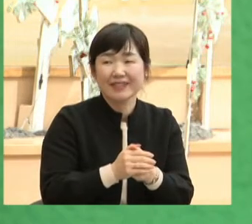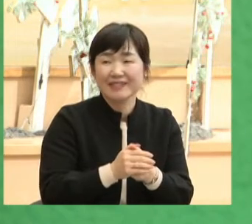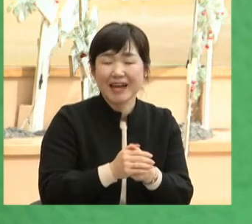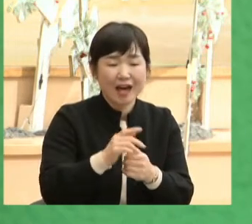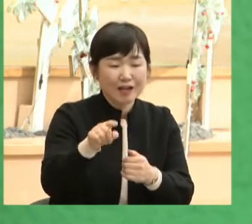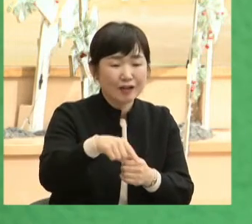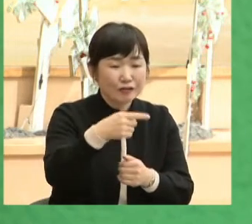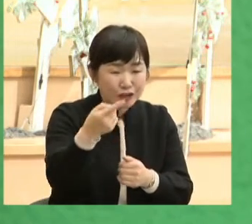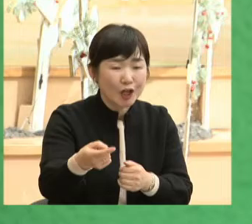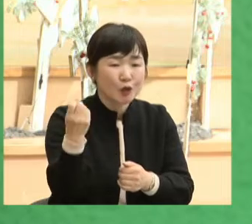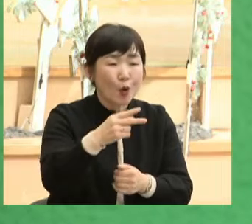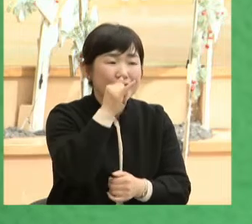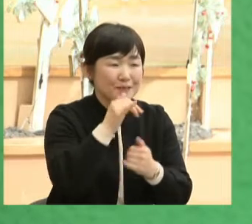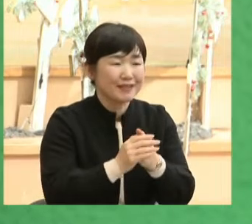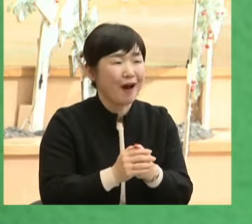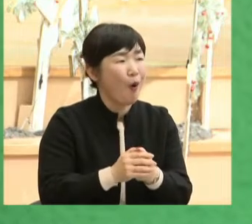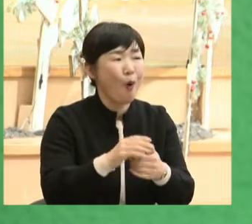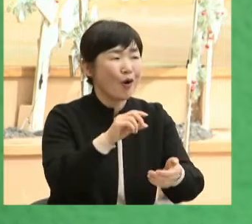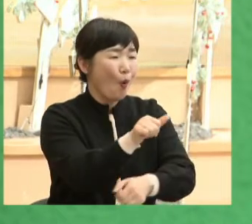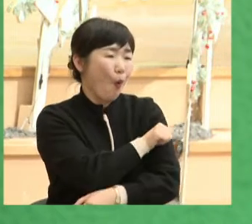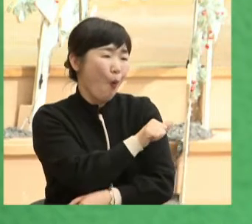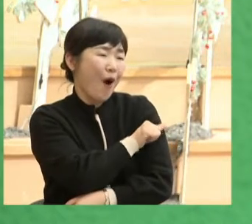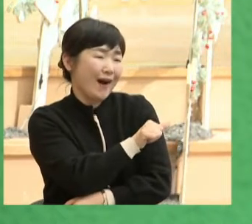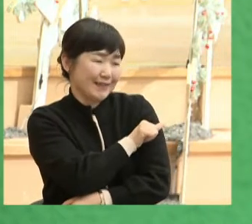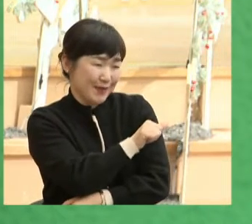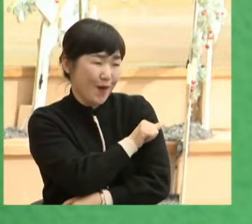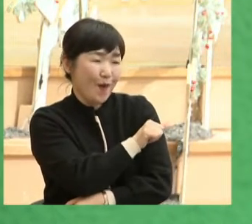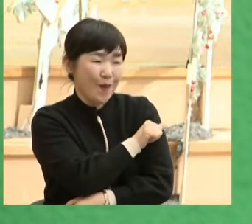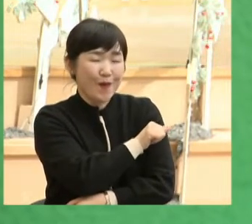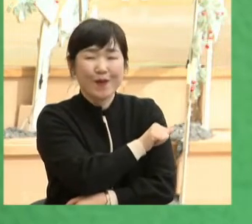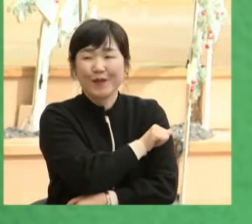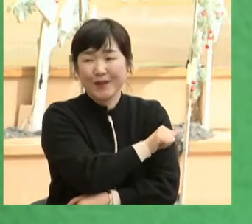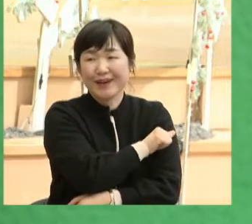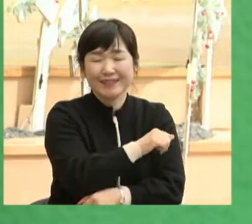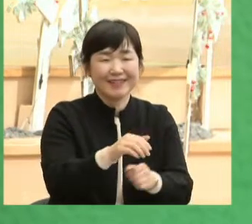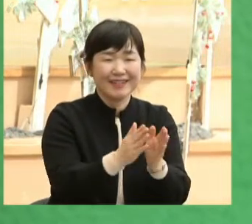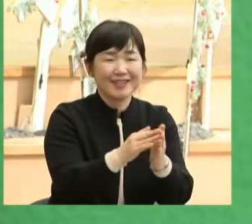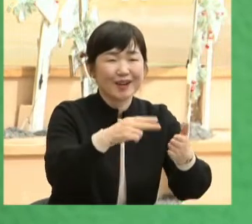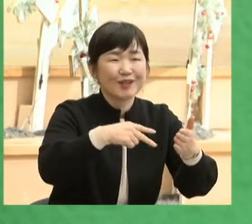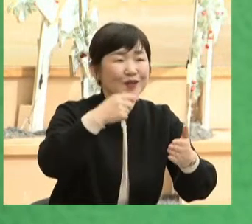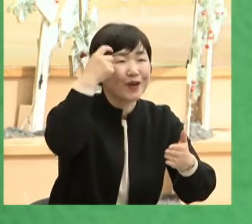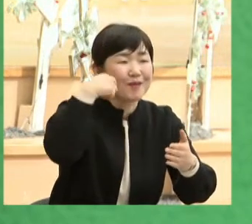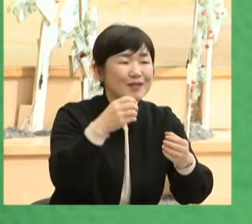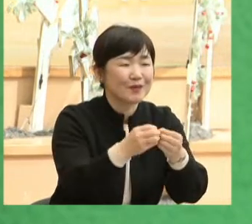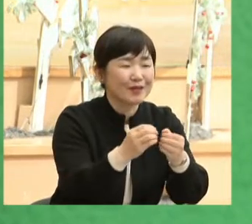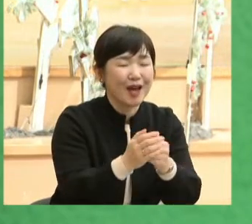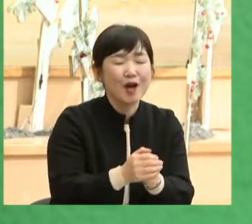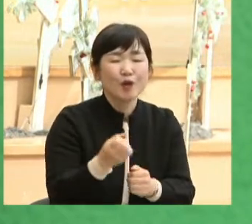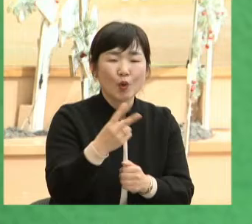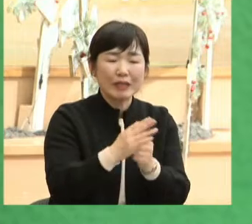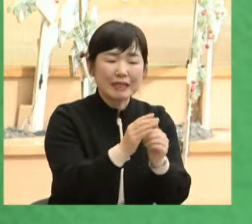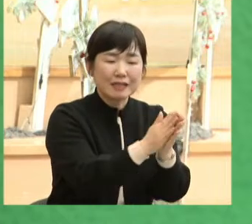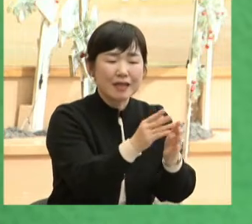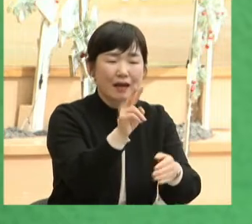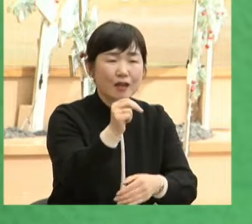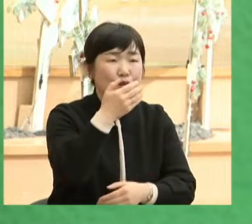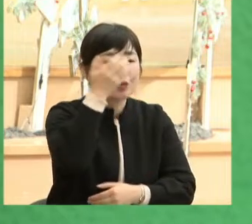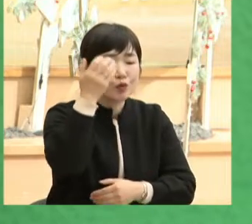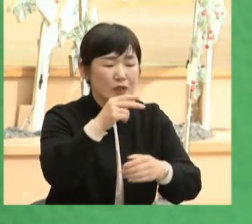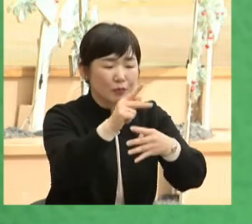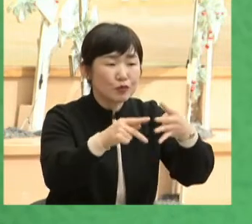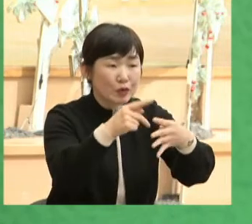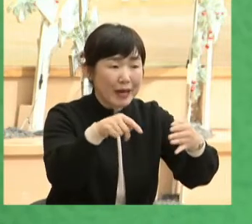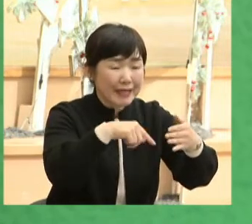용돈박스 해야 되는 거 아니에요 초등학교 5학년 짜리가 거기에다가이 프로그램에서